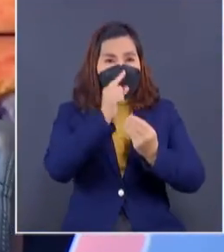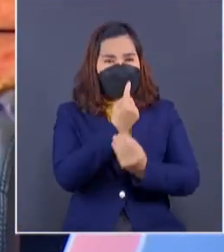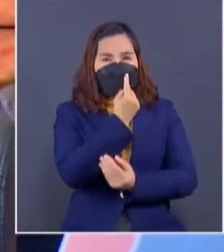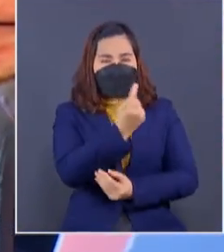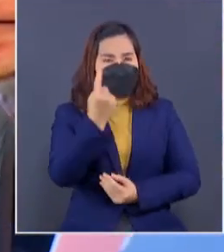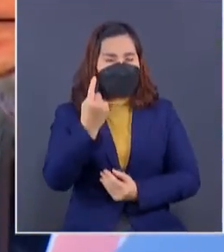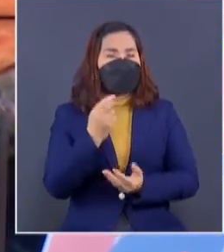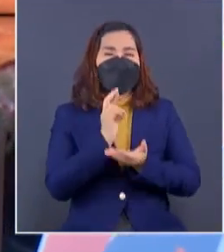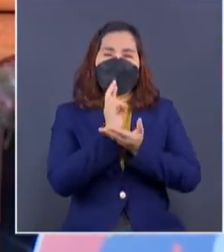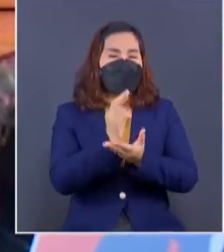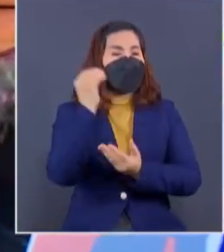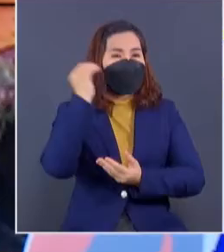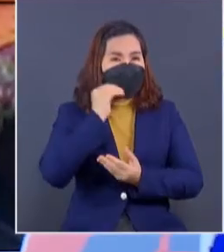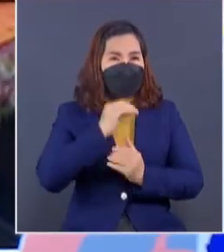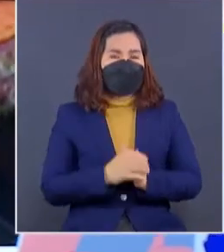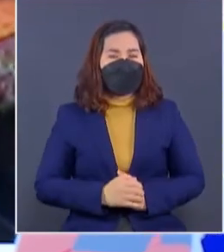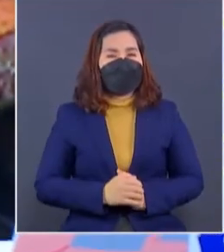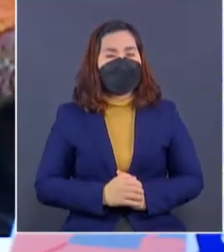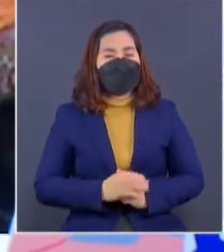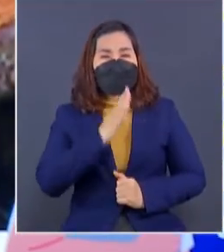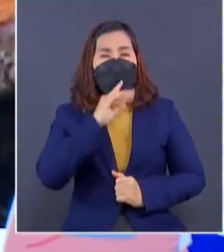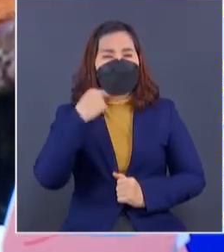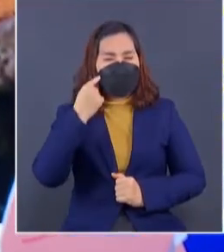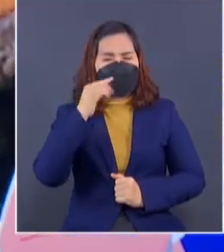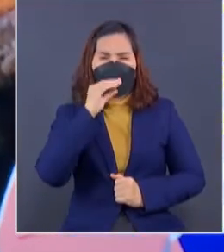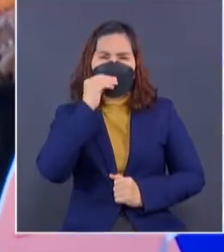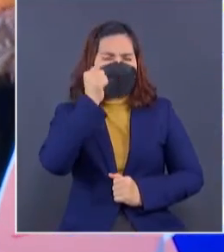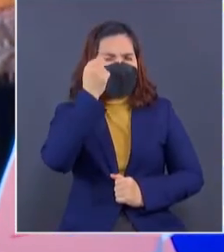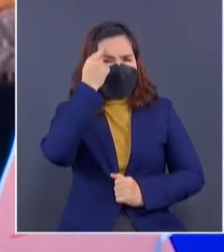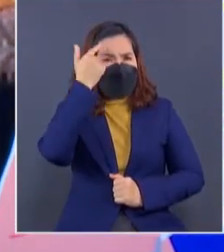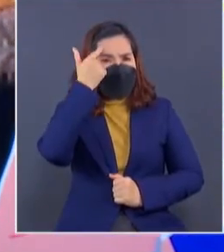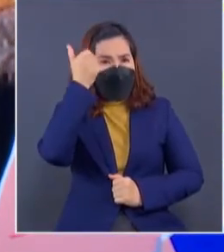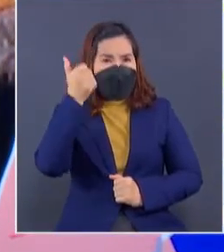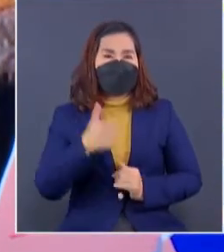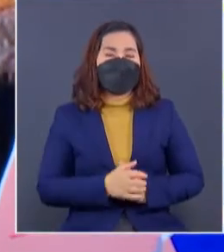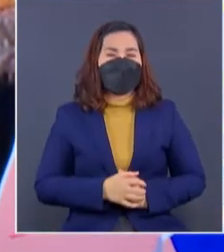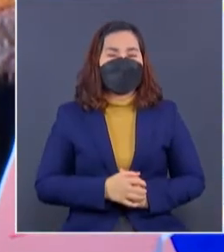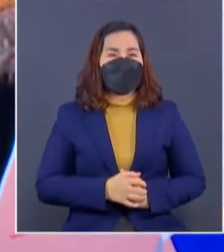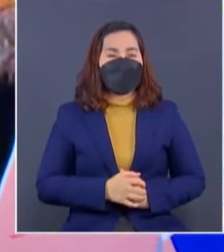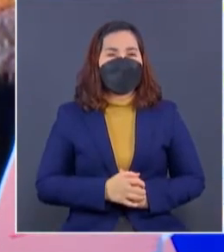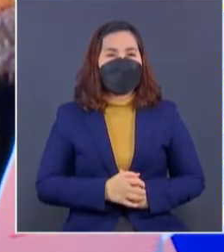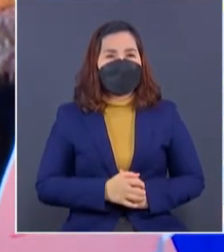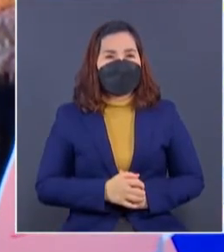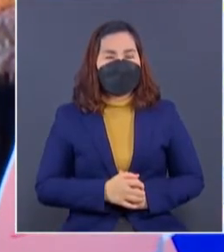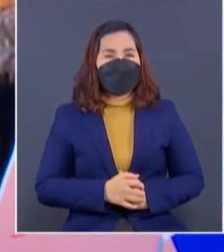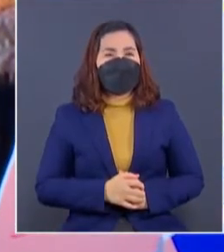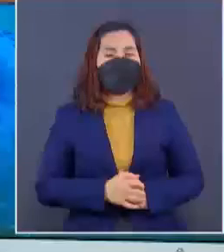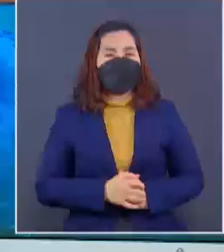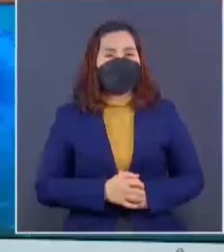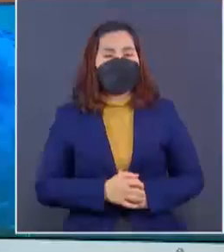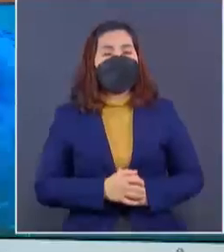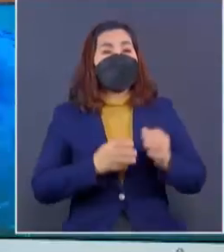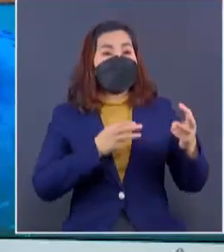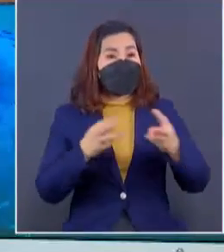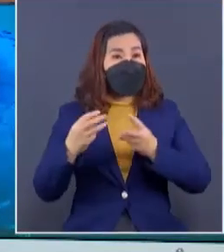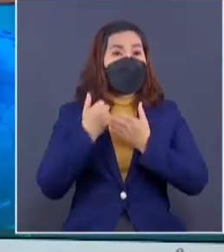ว1รางวัลสำหรับคนที่ไอเดียเจ๋งๆเลยนะเดี๋ยวทีมงานของเราจะเลือกมาคุณผู้ชมแชร์ไอเดียมาเลยฮะจะมี